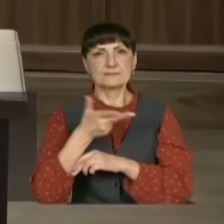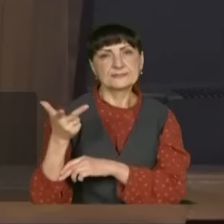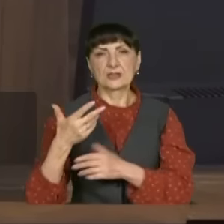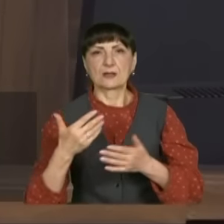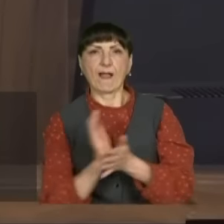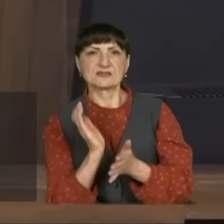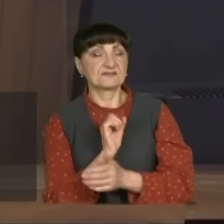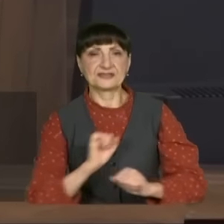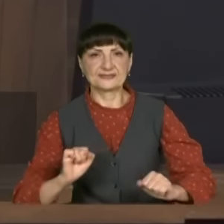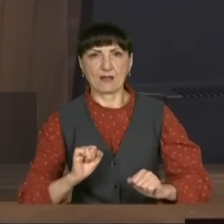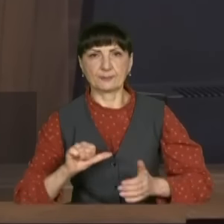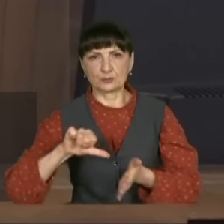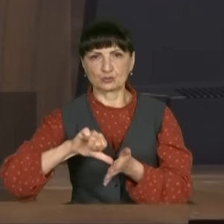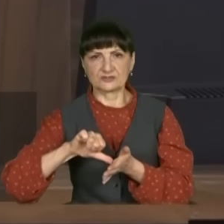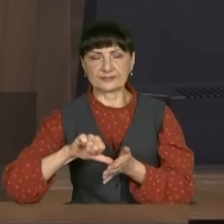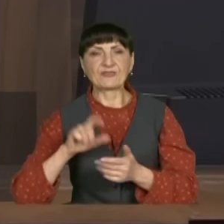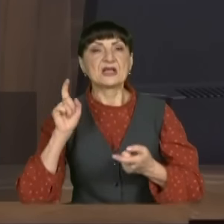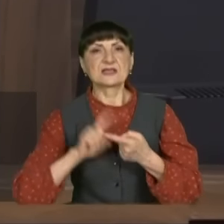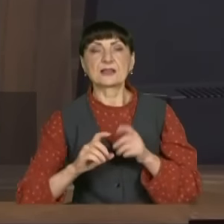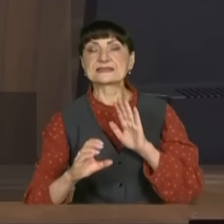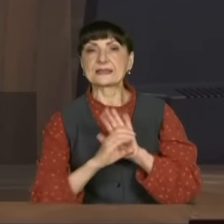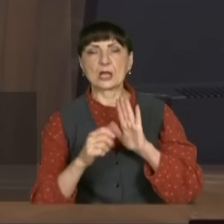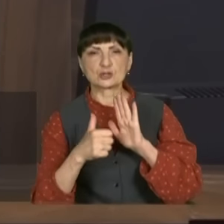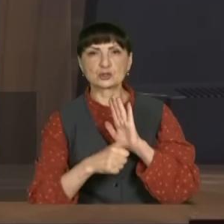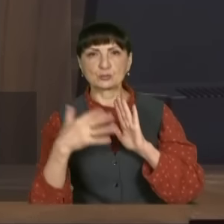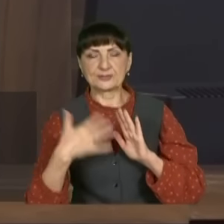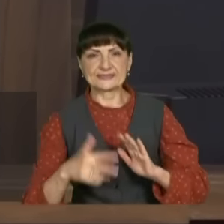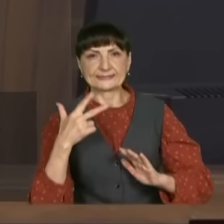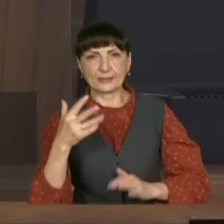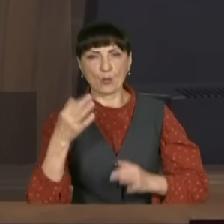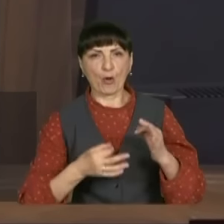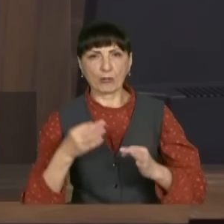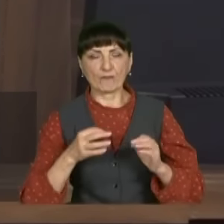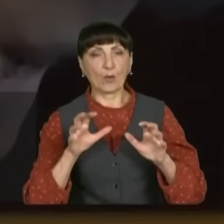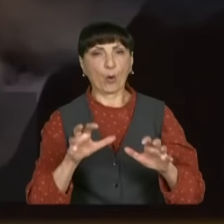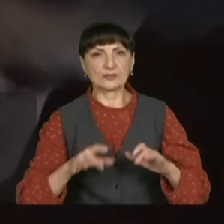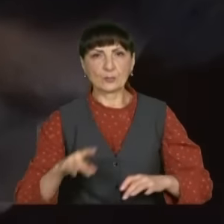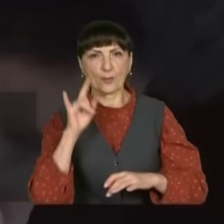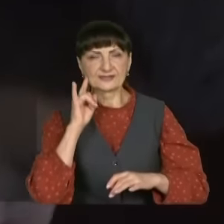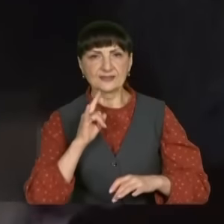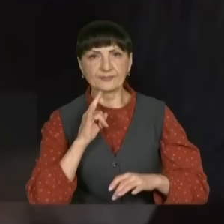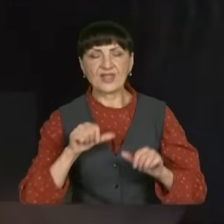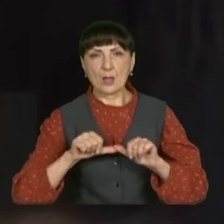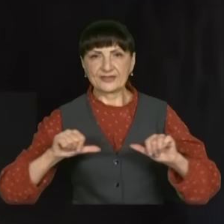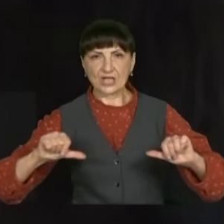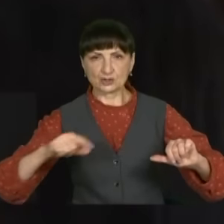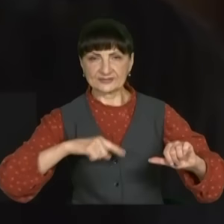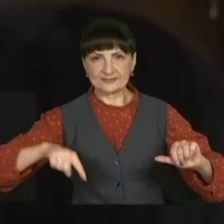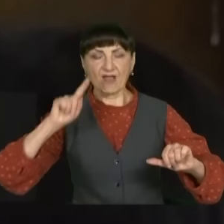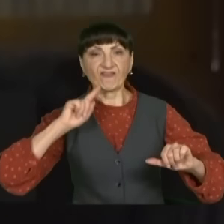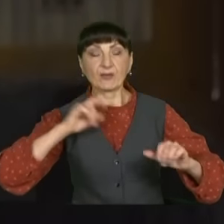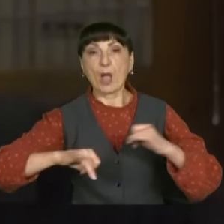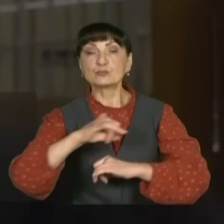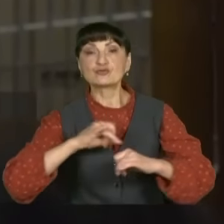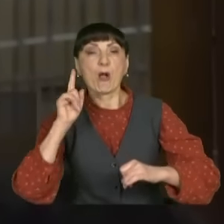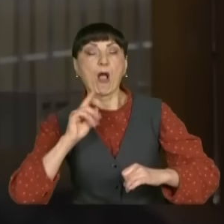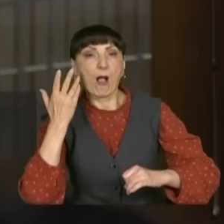СМИ Согласно той же статьи 653 Уголовно процессуального кодекса присяжные заседатели на время обсуждения